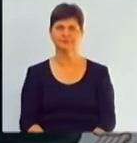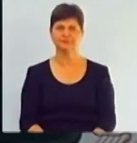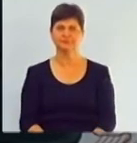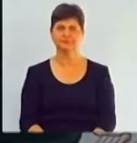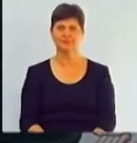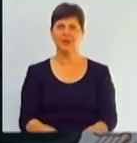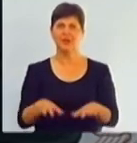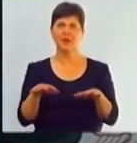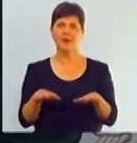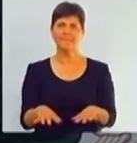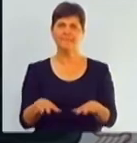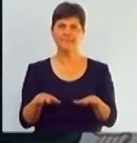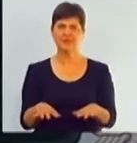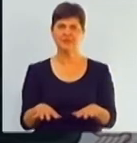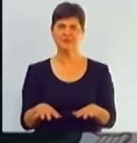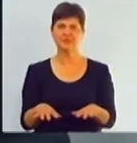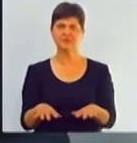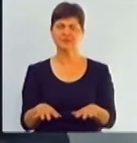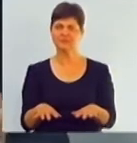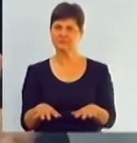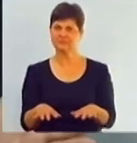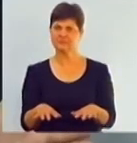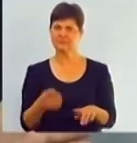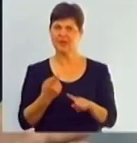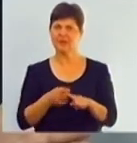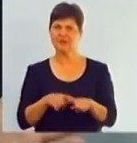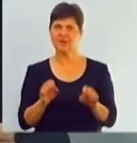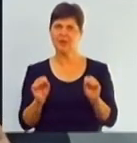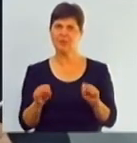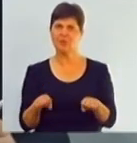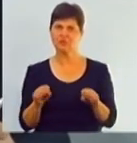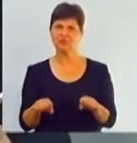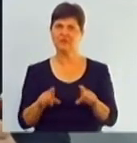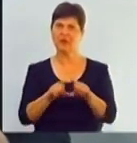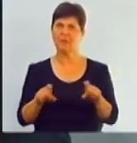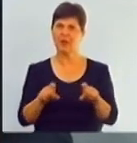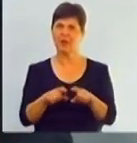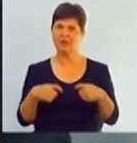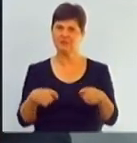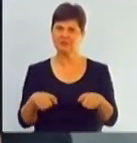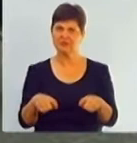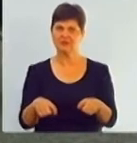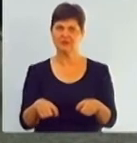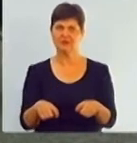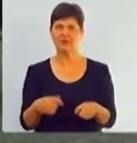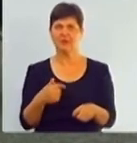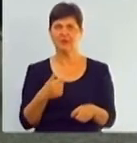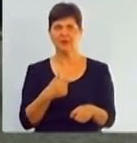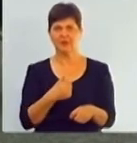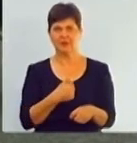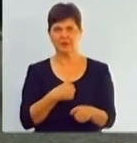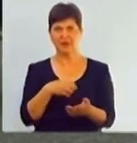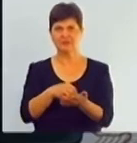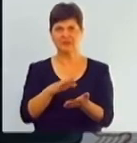Місця, ми знаємо, це будинки, що... це, можливо, магазини, це... Ну, як я зазначив